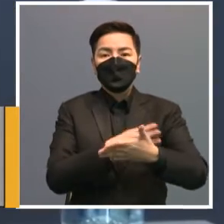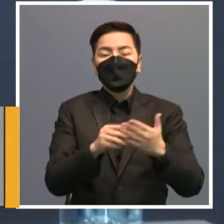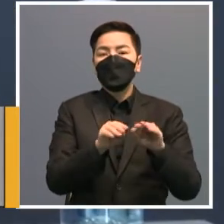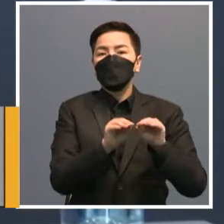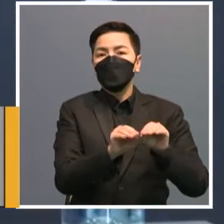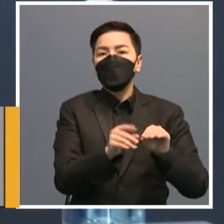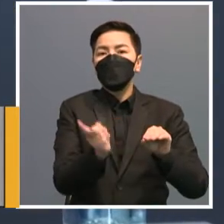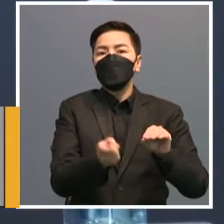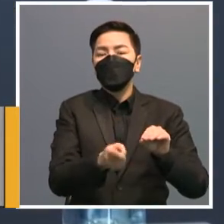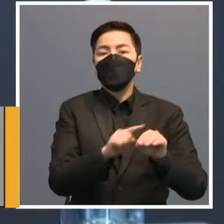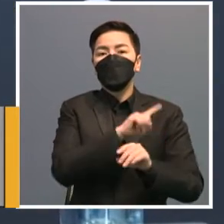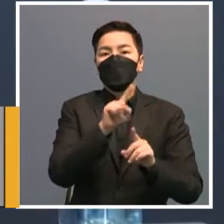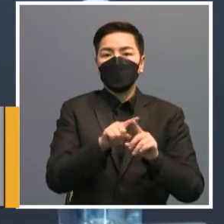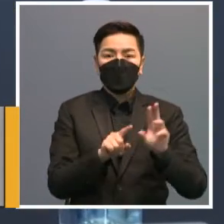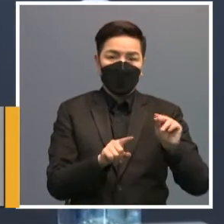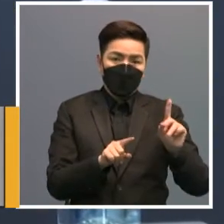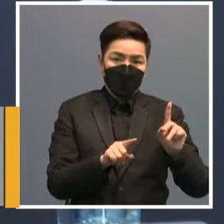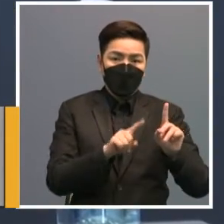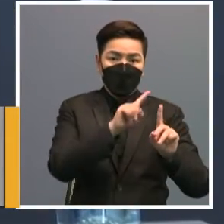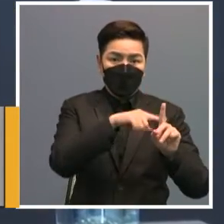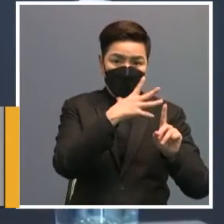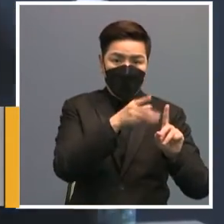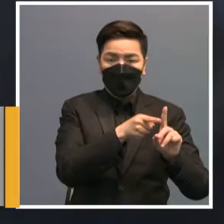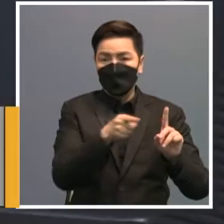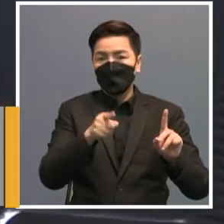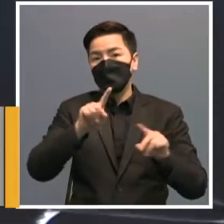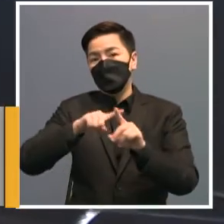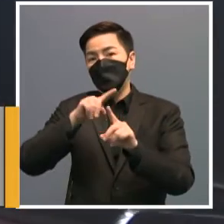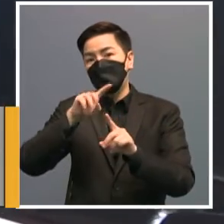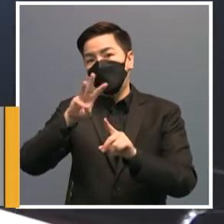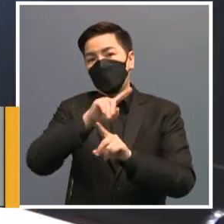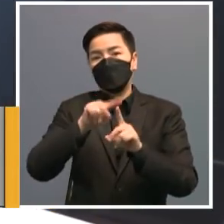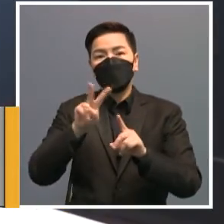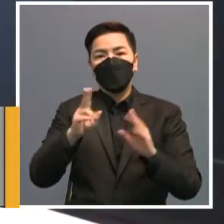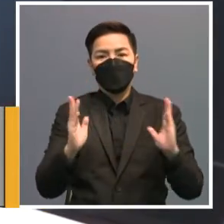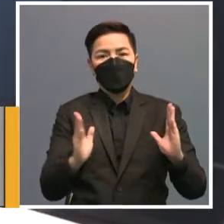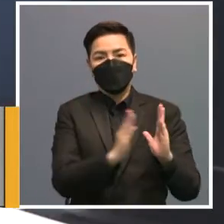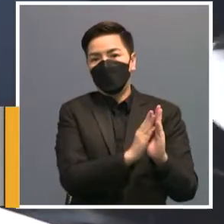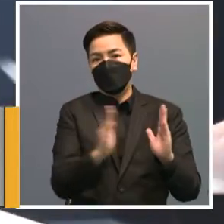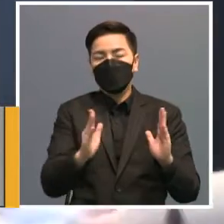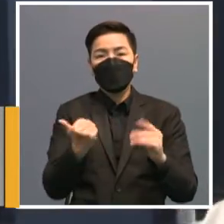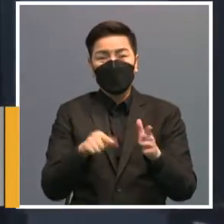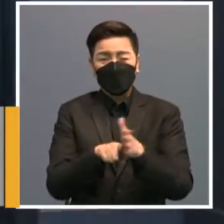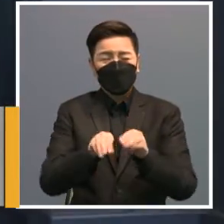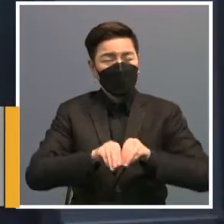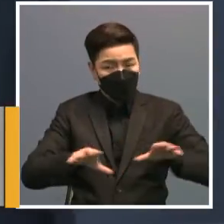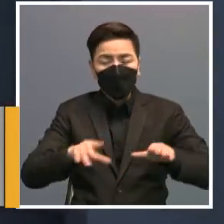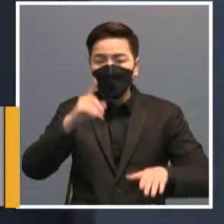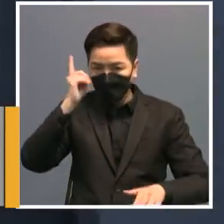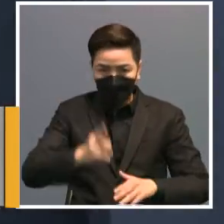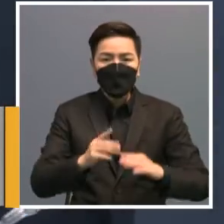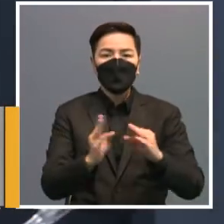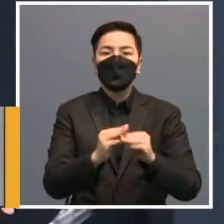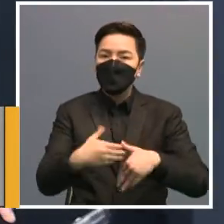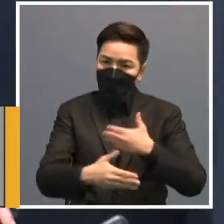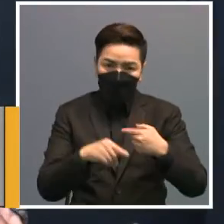ลี่ยนแปลงค่ะ31พฤษภาคมถึง2มิถุนายนทุกอย่างยังคงต้องเดินหน้าไปแม้ว่าโควิด-19 จะแพร่ระบาดอันนี้ท